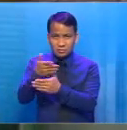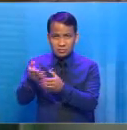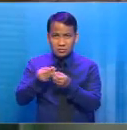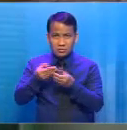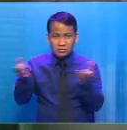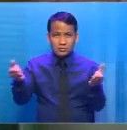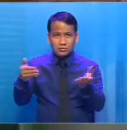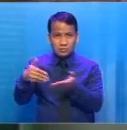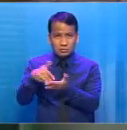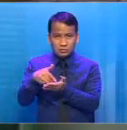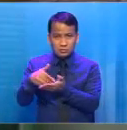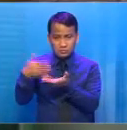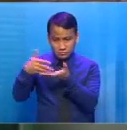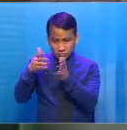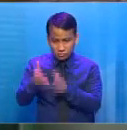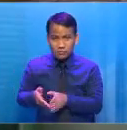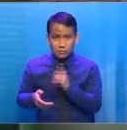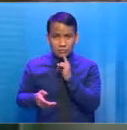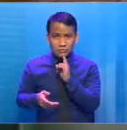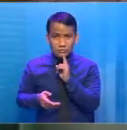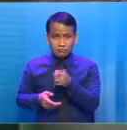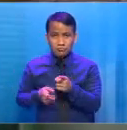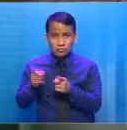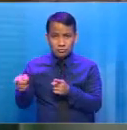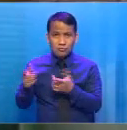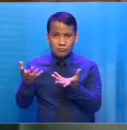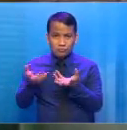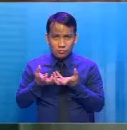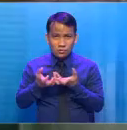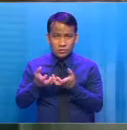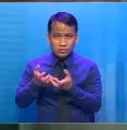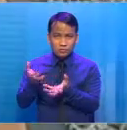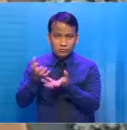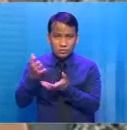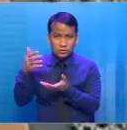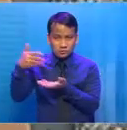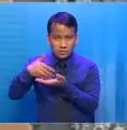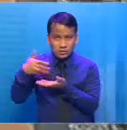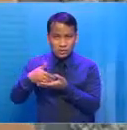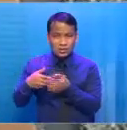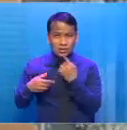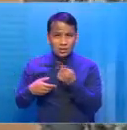sa mga batang mag-aaral na talagang gustong-gustong mag-aral?